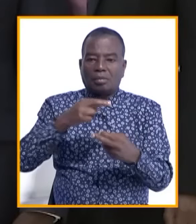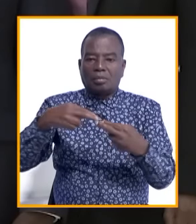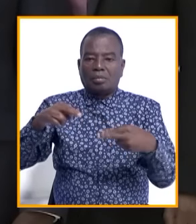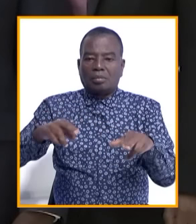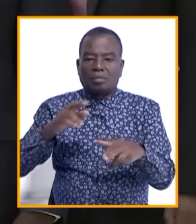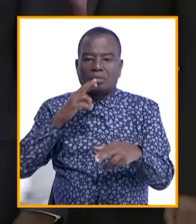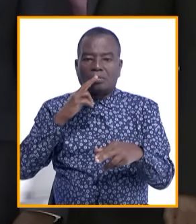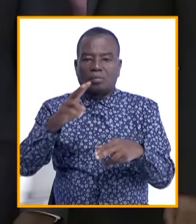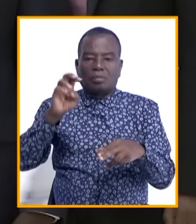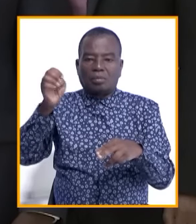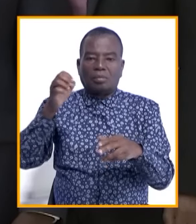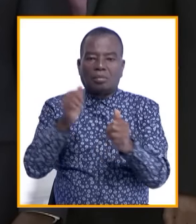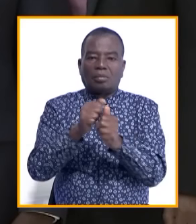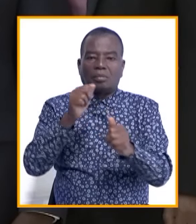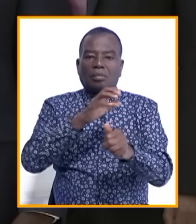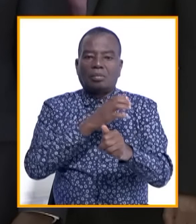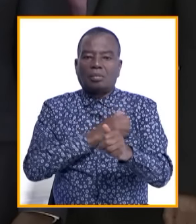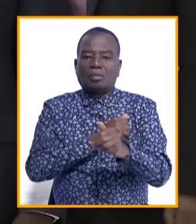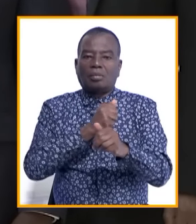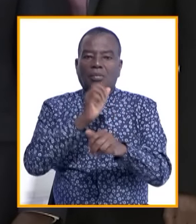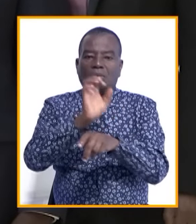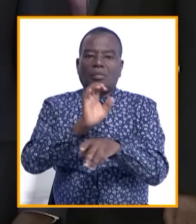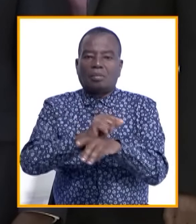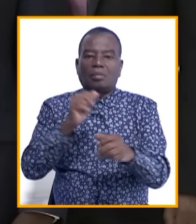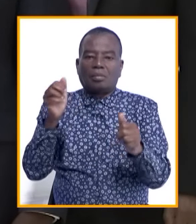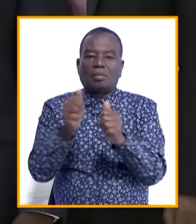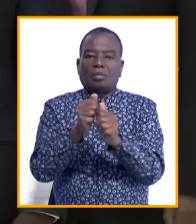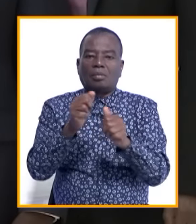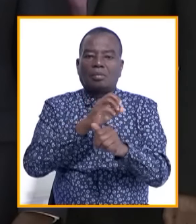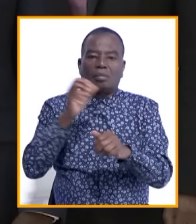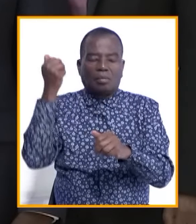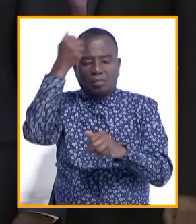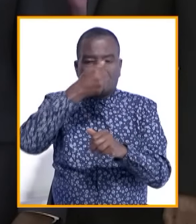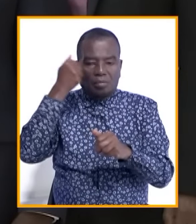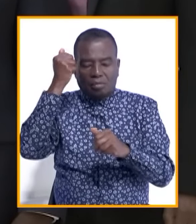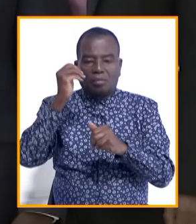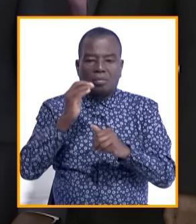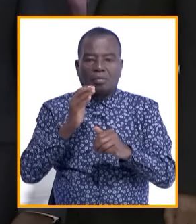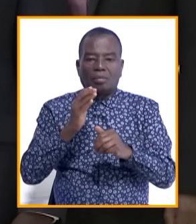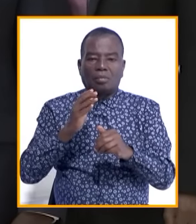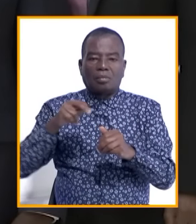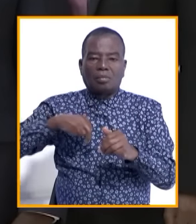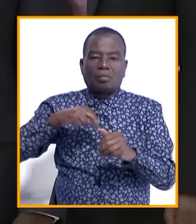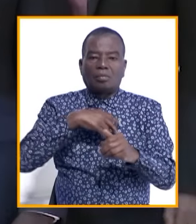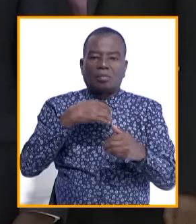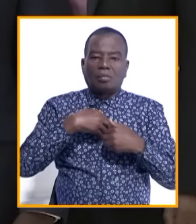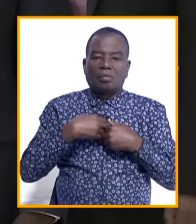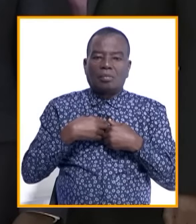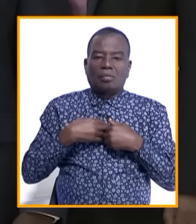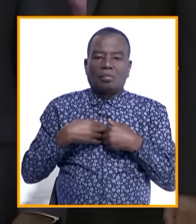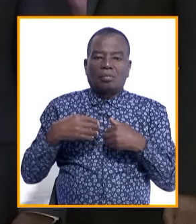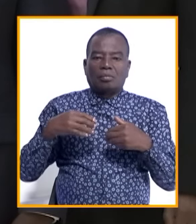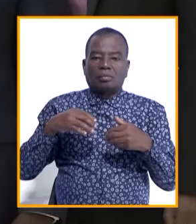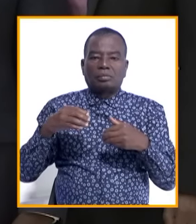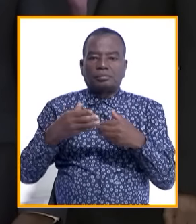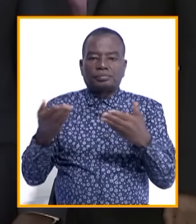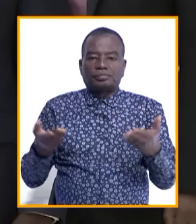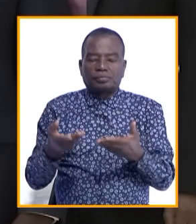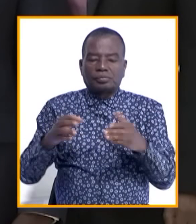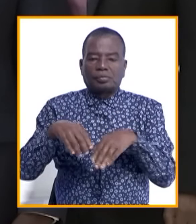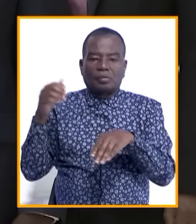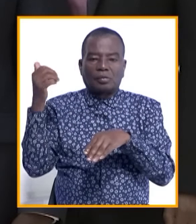sincérité avec la Côte d'Ivoire et avec l'Afrique. Nous n'avons pas d'agenda caché. Nous n'avons pas de passé colonial ici en